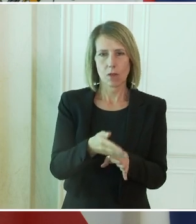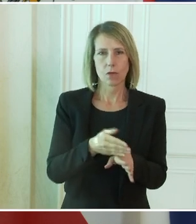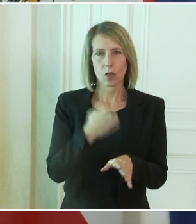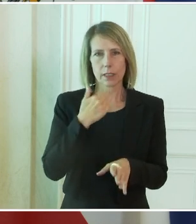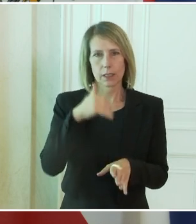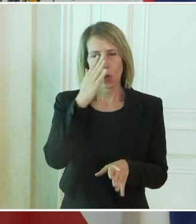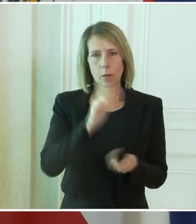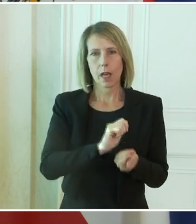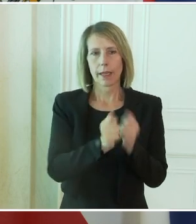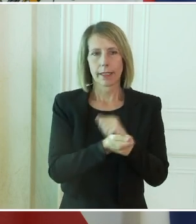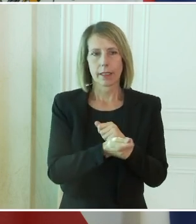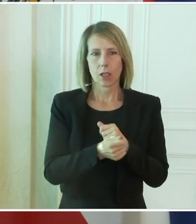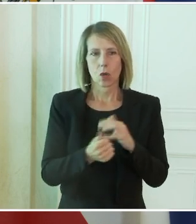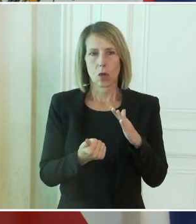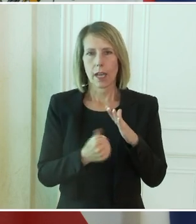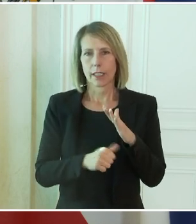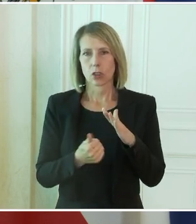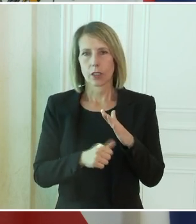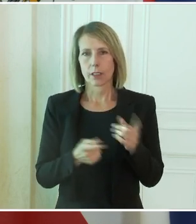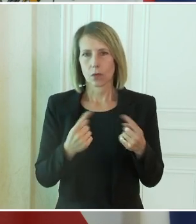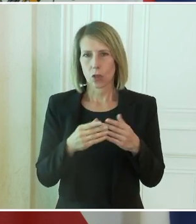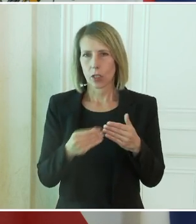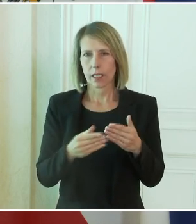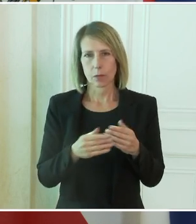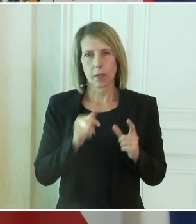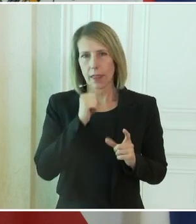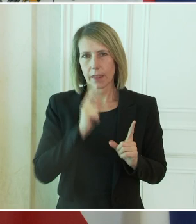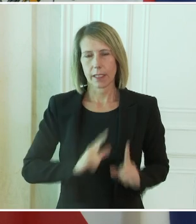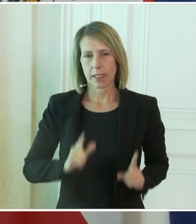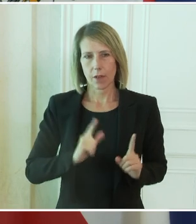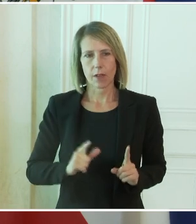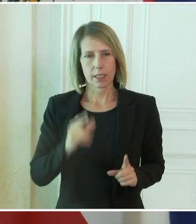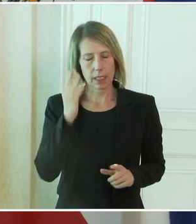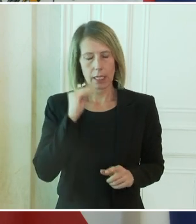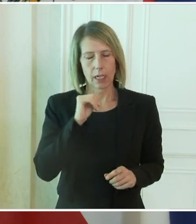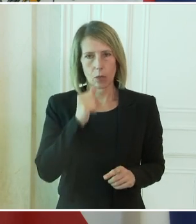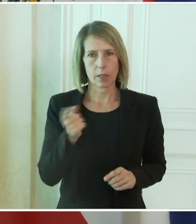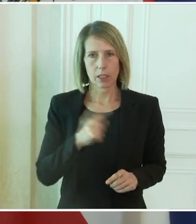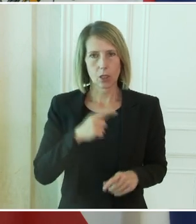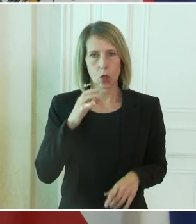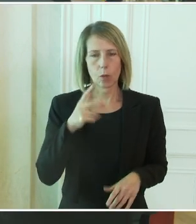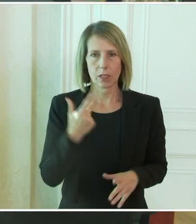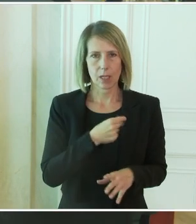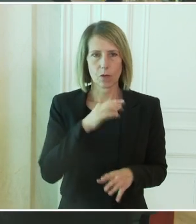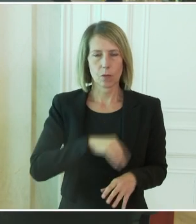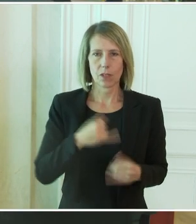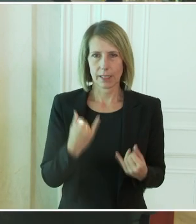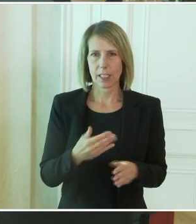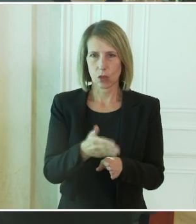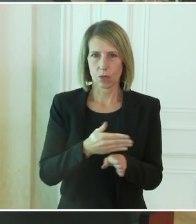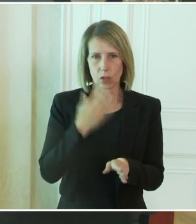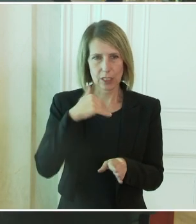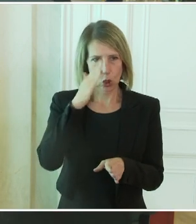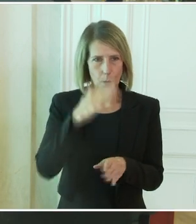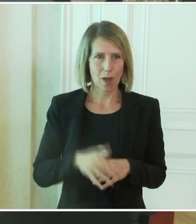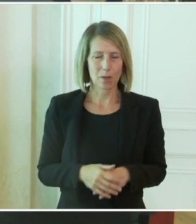Änderung bei der Einschätzung durch die Experten eintreten wird und daher es zu keiner Scharfstellung der Impfpflicht kommen wird. Wenn es